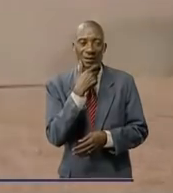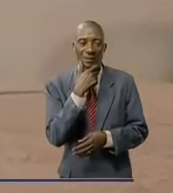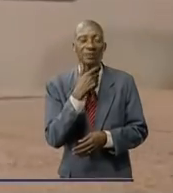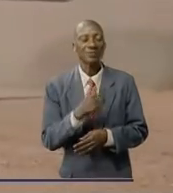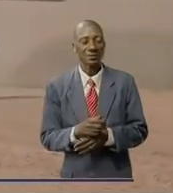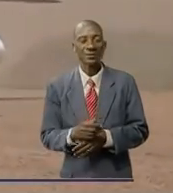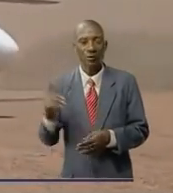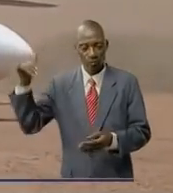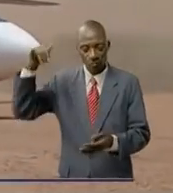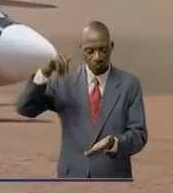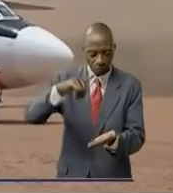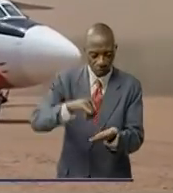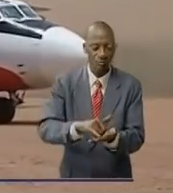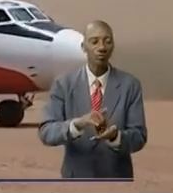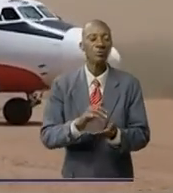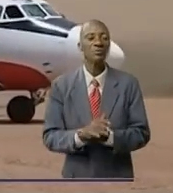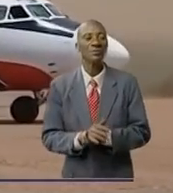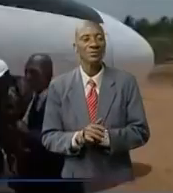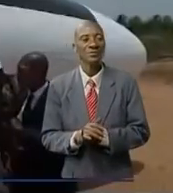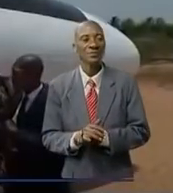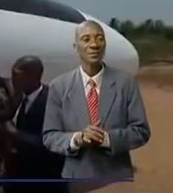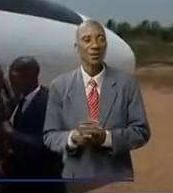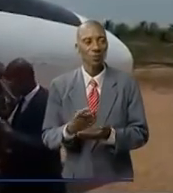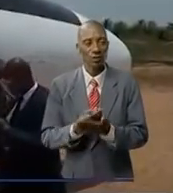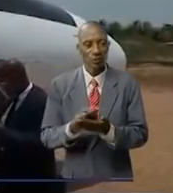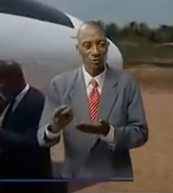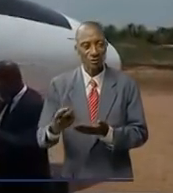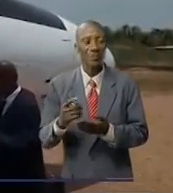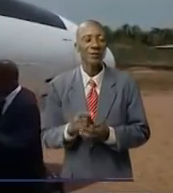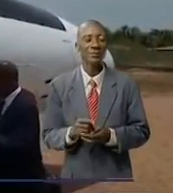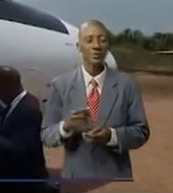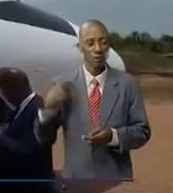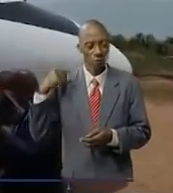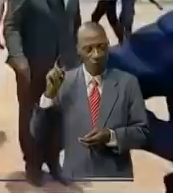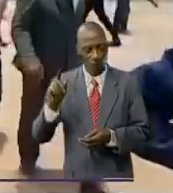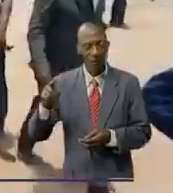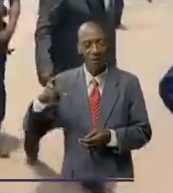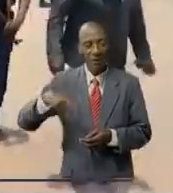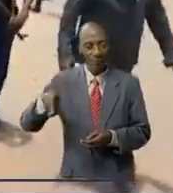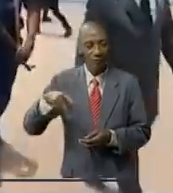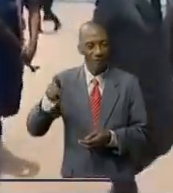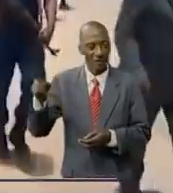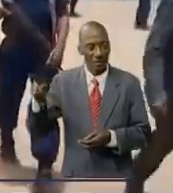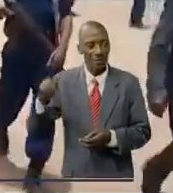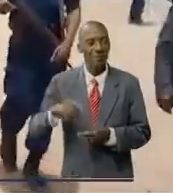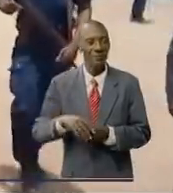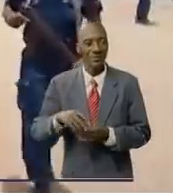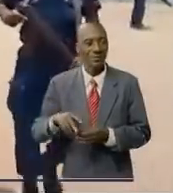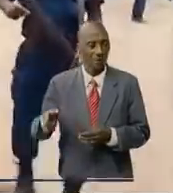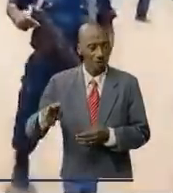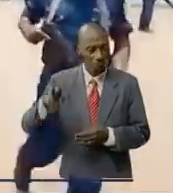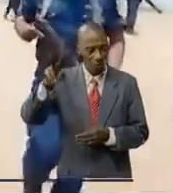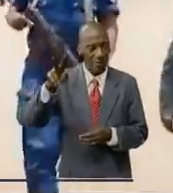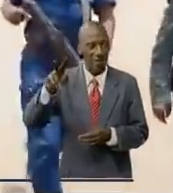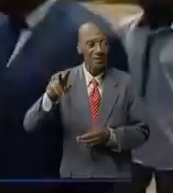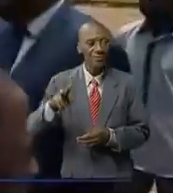Tchikapa. Parti pour Kinshasa il y a une semaine, le chef de l'exécutif provincial devrait faire partie de la délégation du président